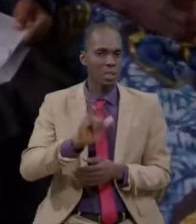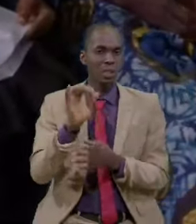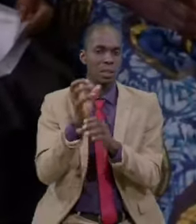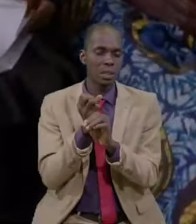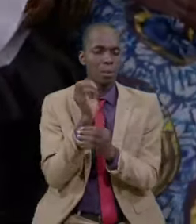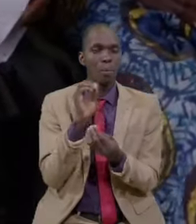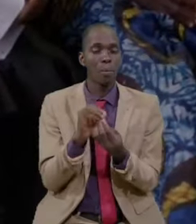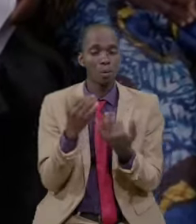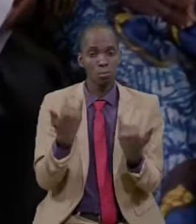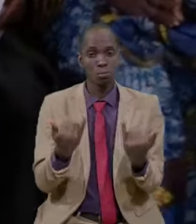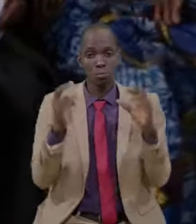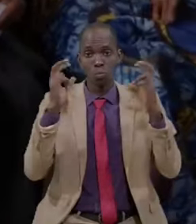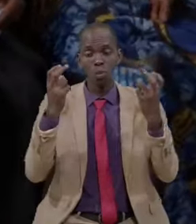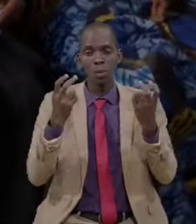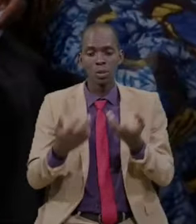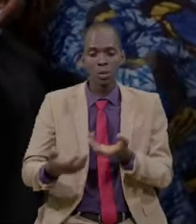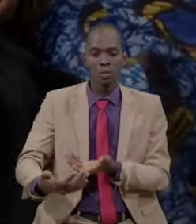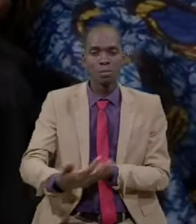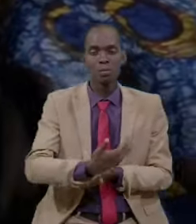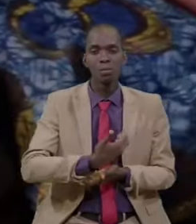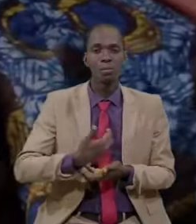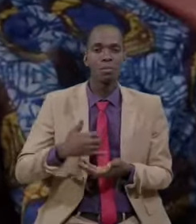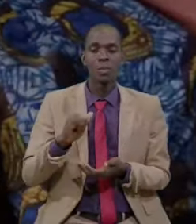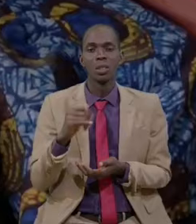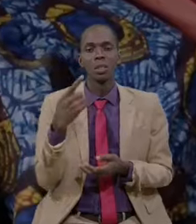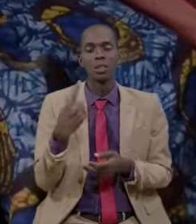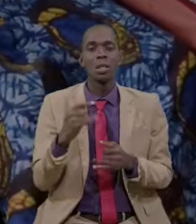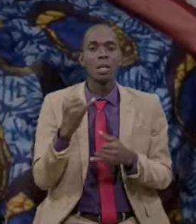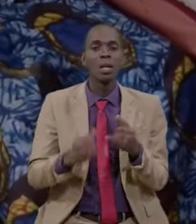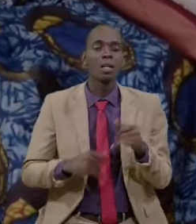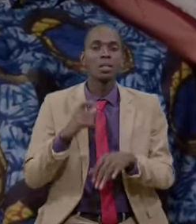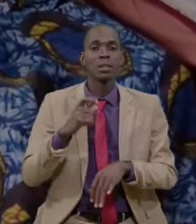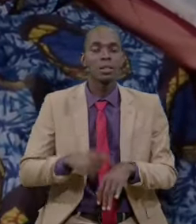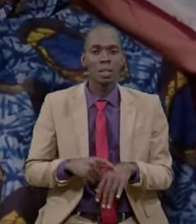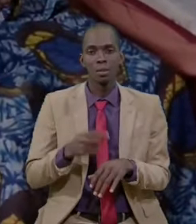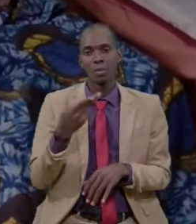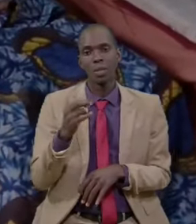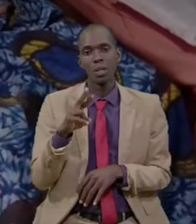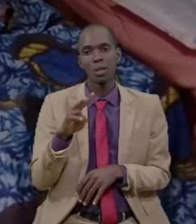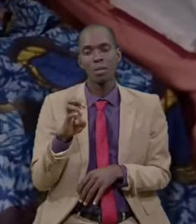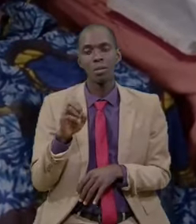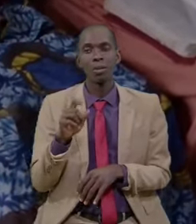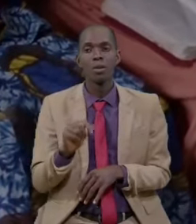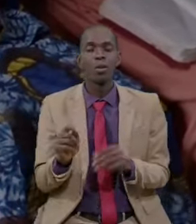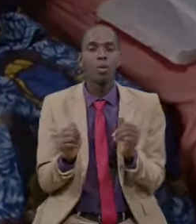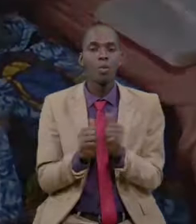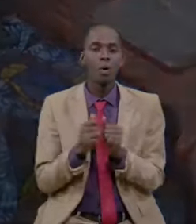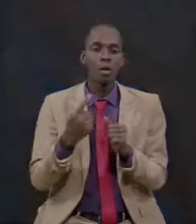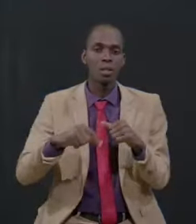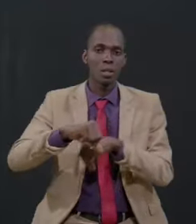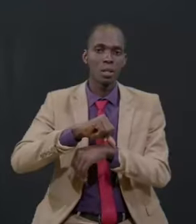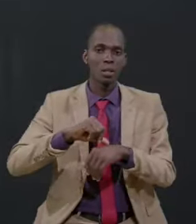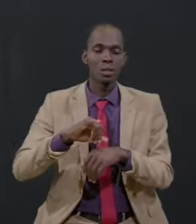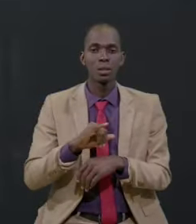moissonner, fais la moisson des derniers temps, fais la moisson